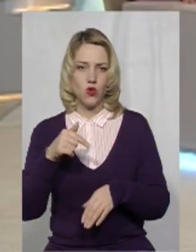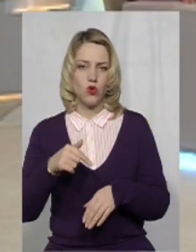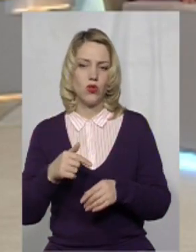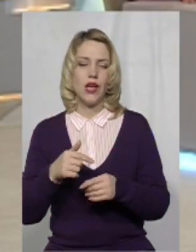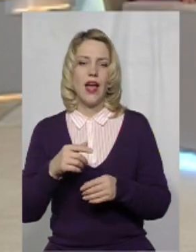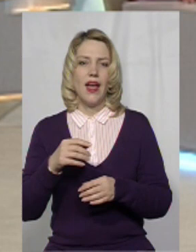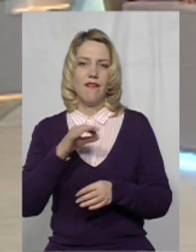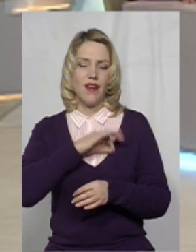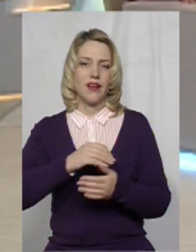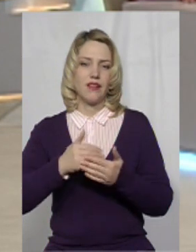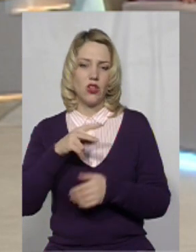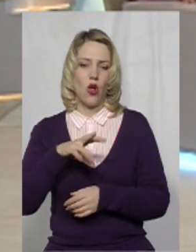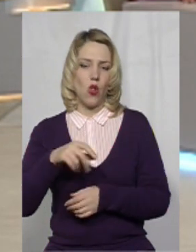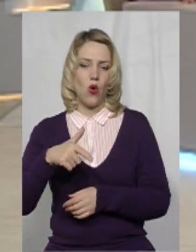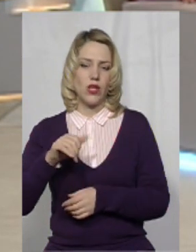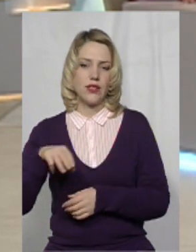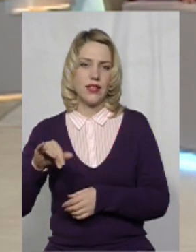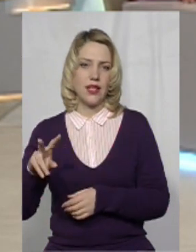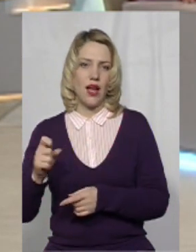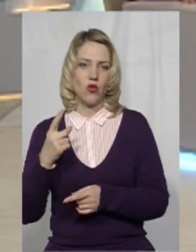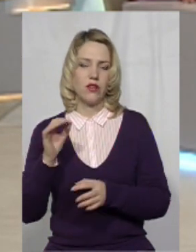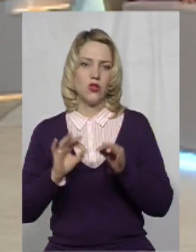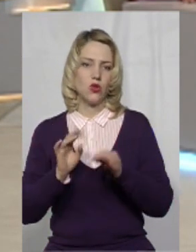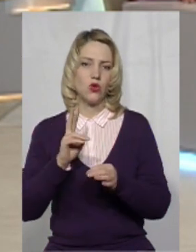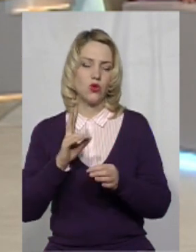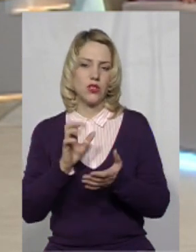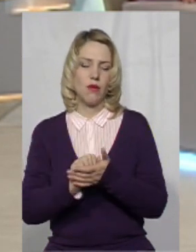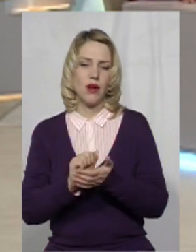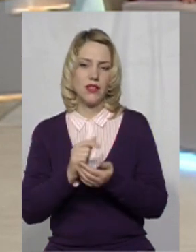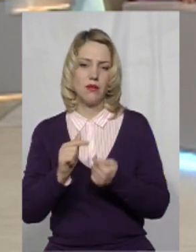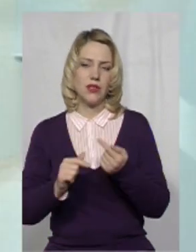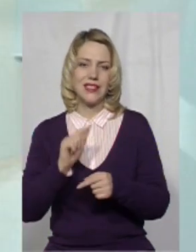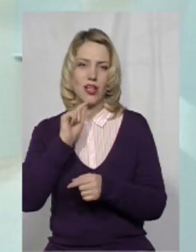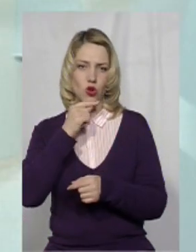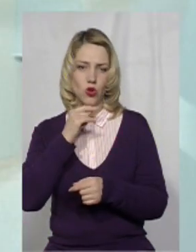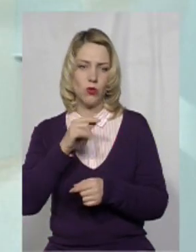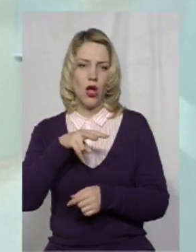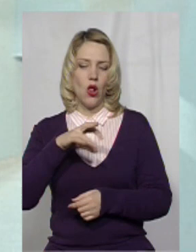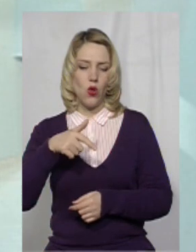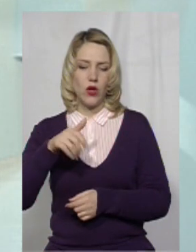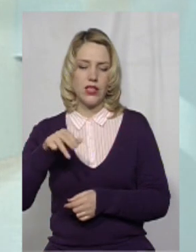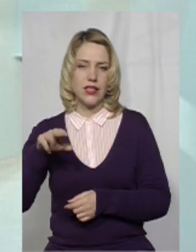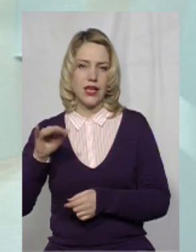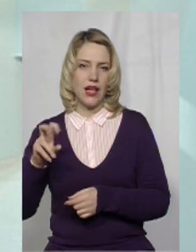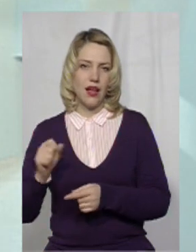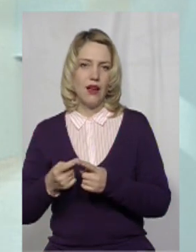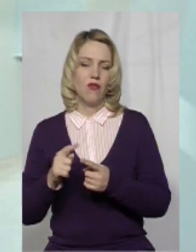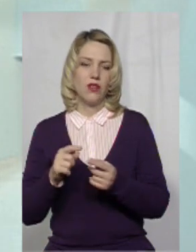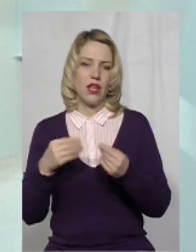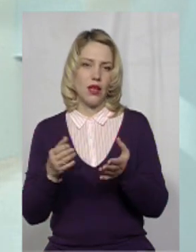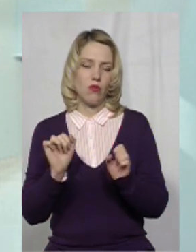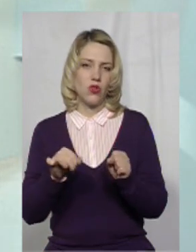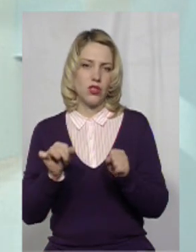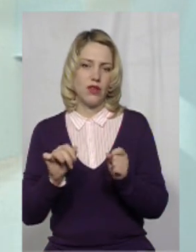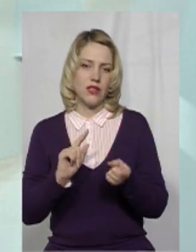ефект від логістики, тому що 1%, хто займається бізнесом, розуміє, зекономлений в логістиці, він дає